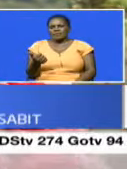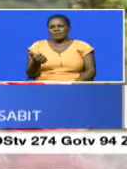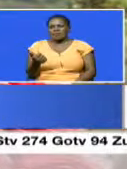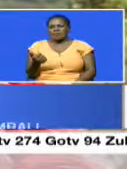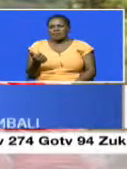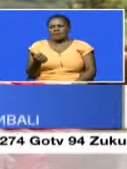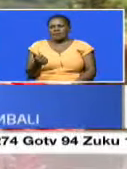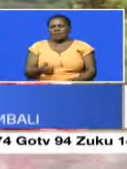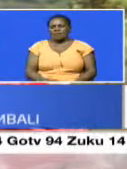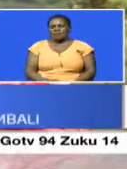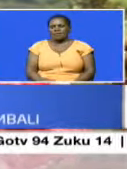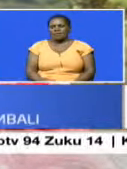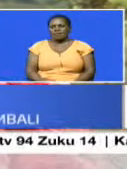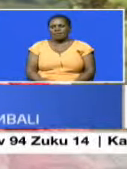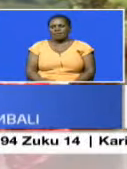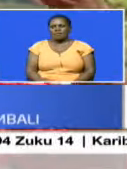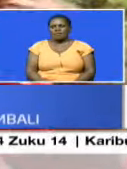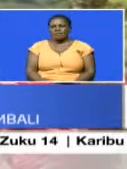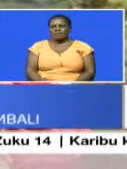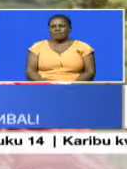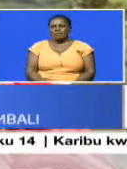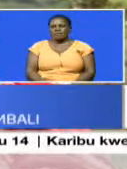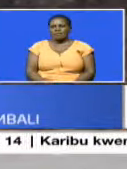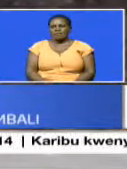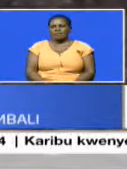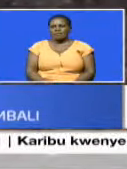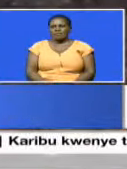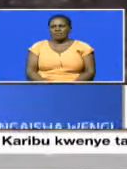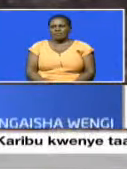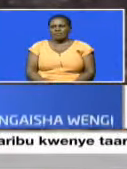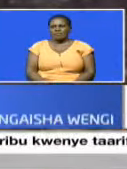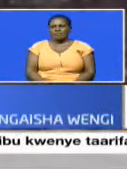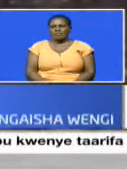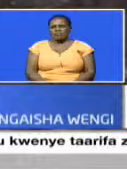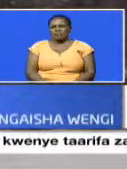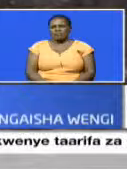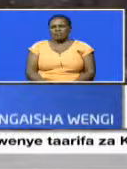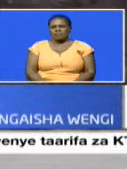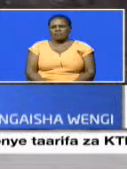Sina mlafa idani na faballa idani na dabarsani egechi deme.